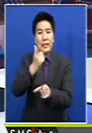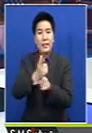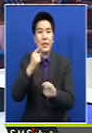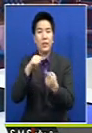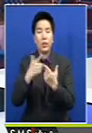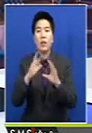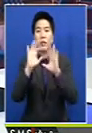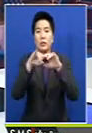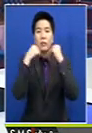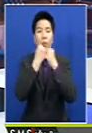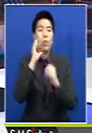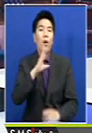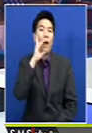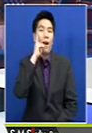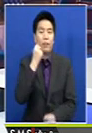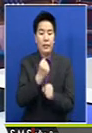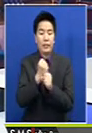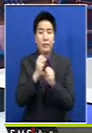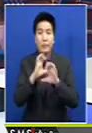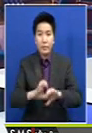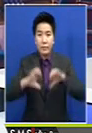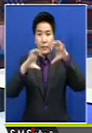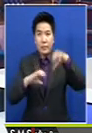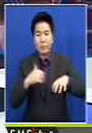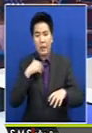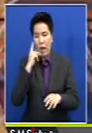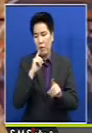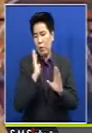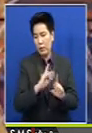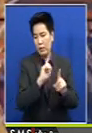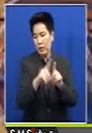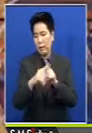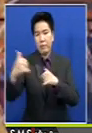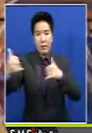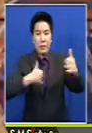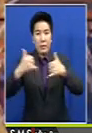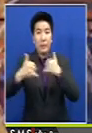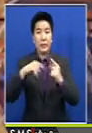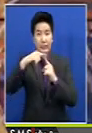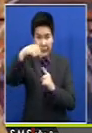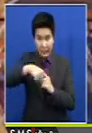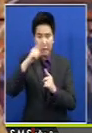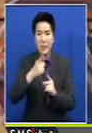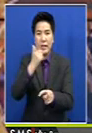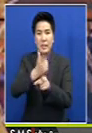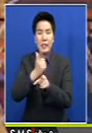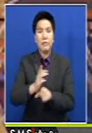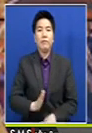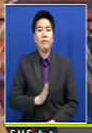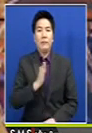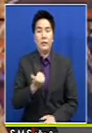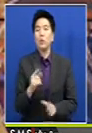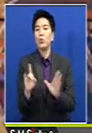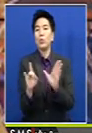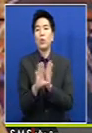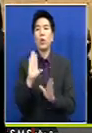หว่างสมาคมผู้สื่อข่าวทำเนียบขาวพร้อมกับคนดังมากมายมาร่วมกันในงานนี้นะคะเพราะว่าเป็นงานเลี้ยงอย่างเป็นทางการครั้งสุด